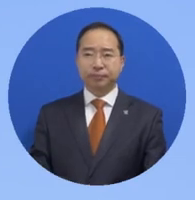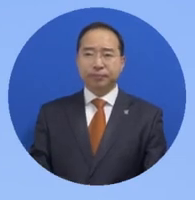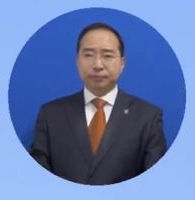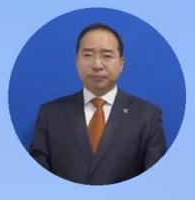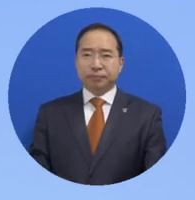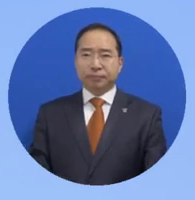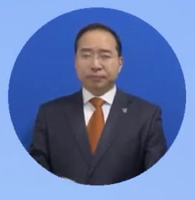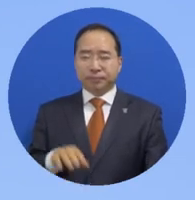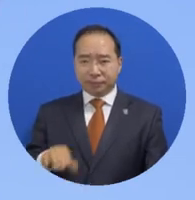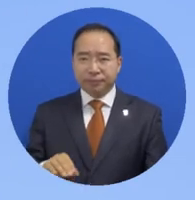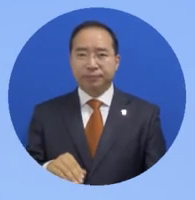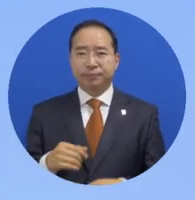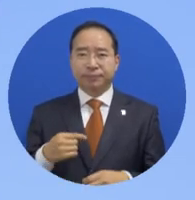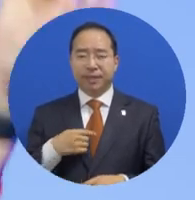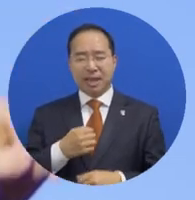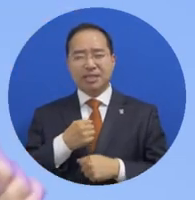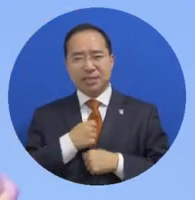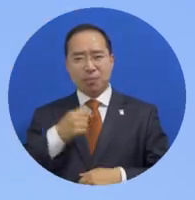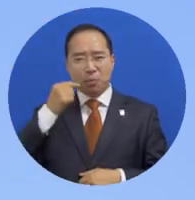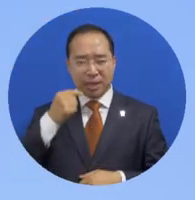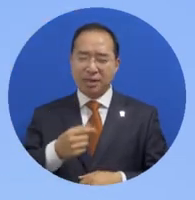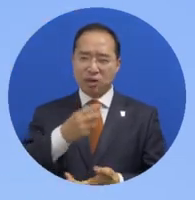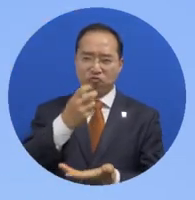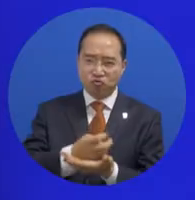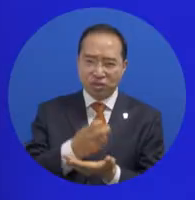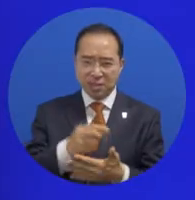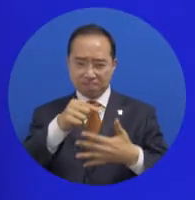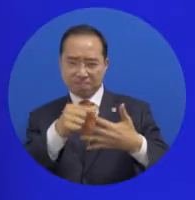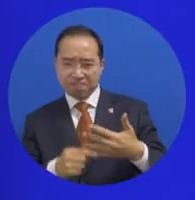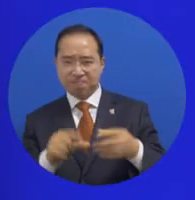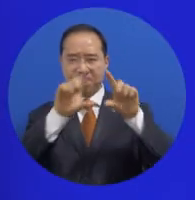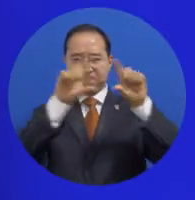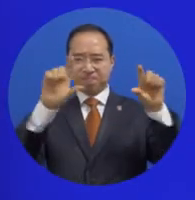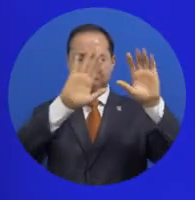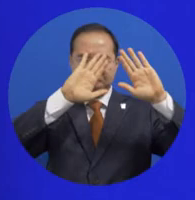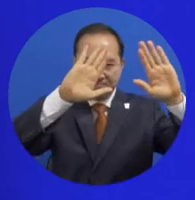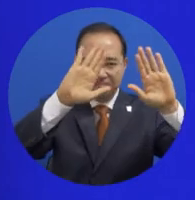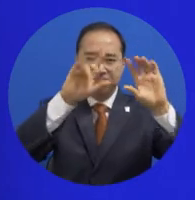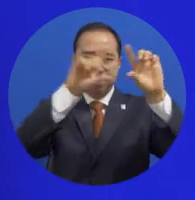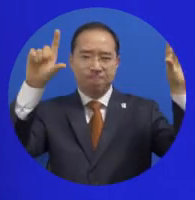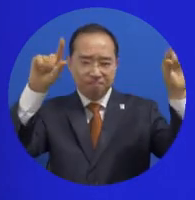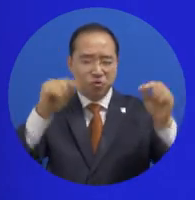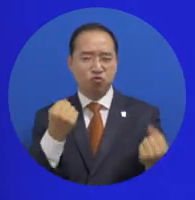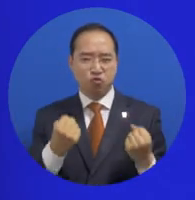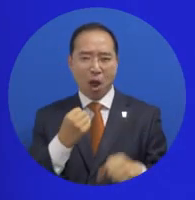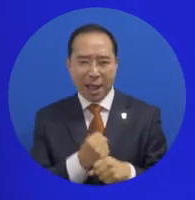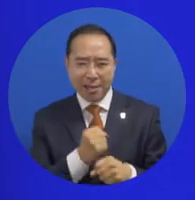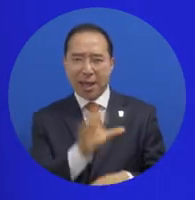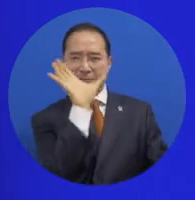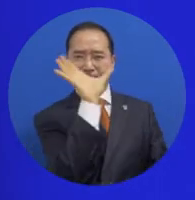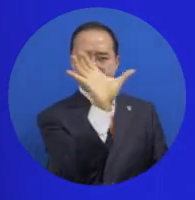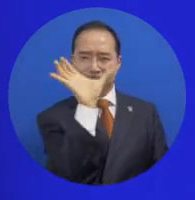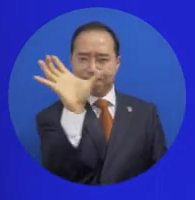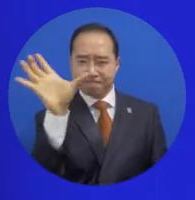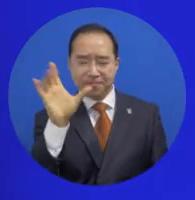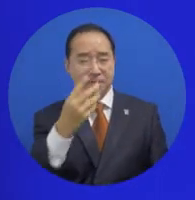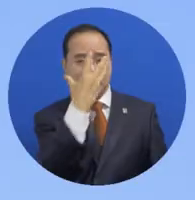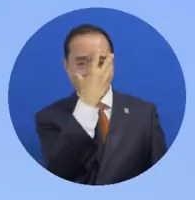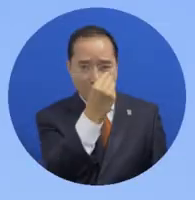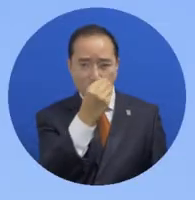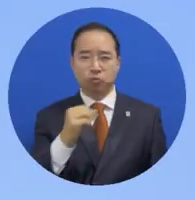내가 지키지 못하니까 이렇게 벽에다 붙여놓고 규칙을 세우고 네. 이렇게 하는 거거든요. 사실 운동을 그렇게 규칙을